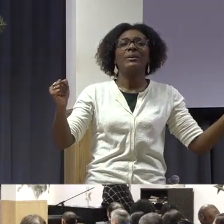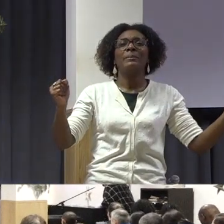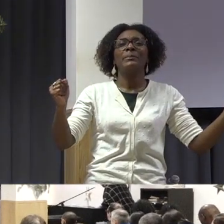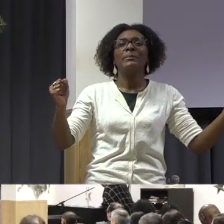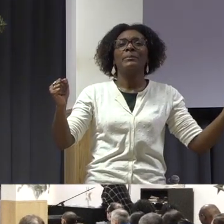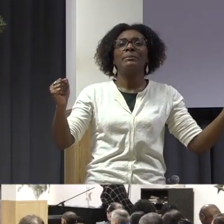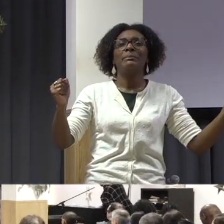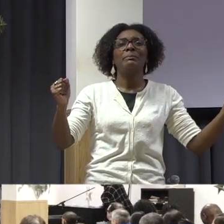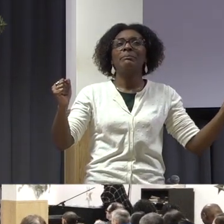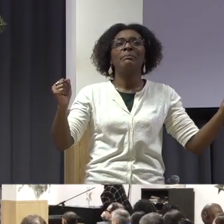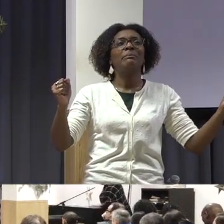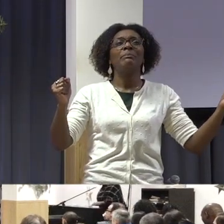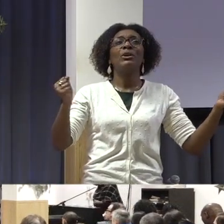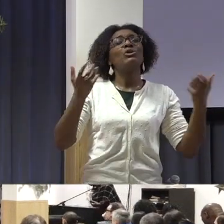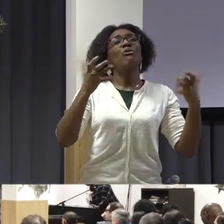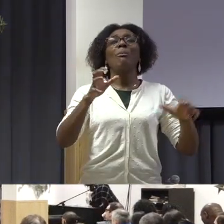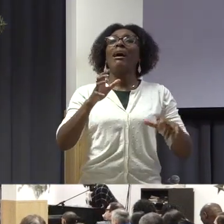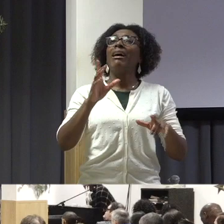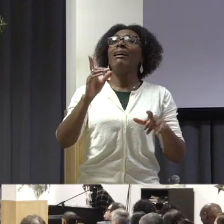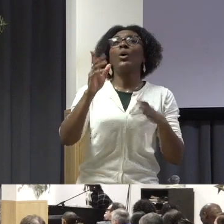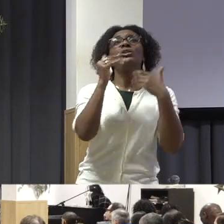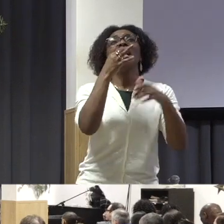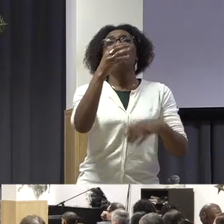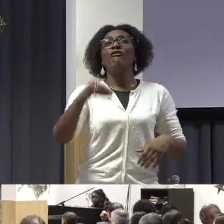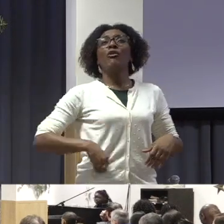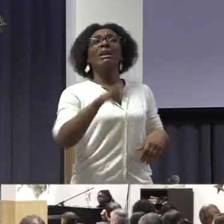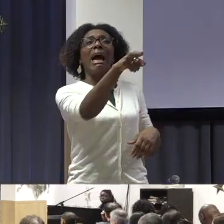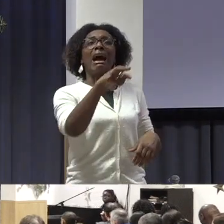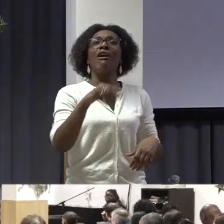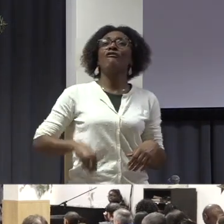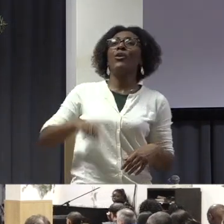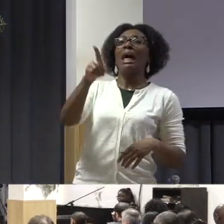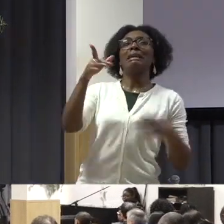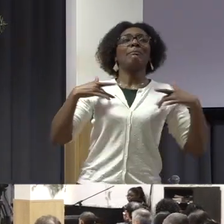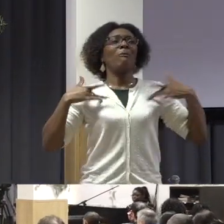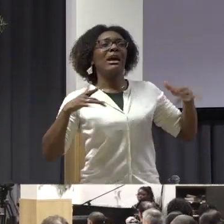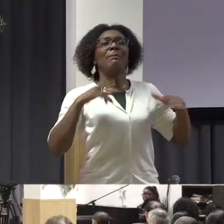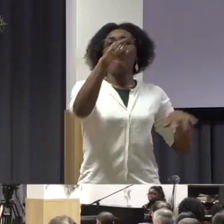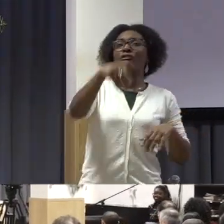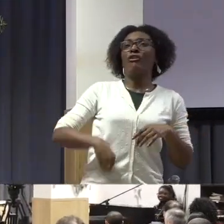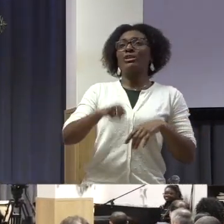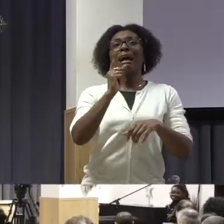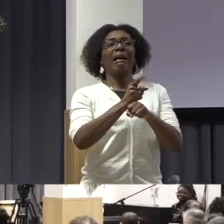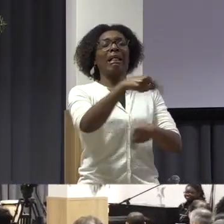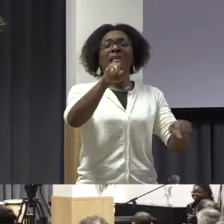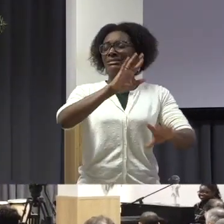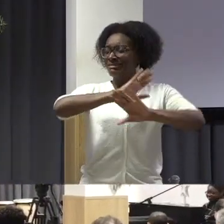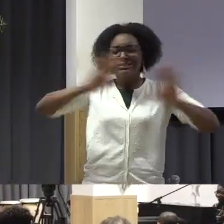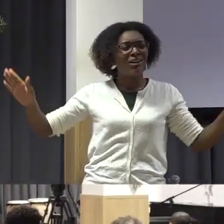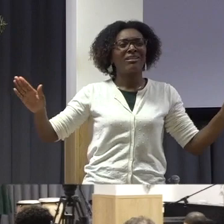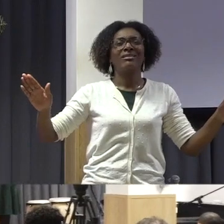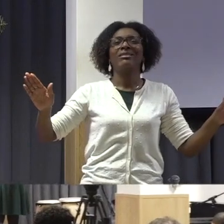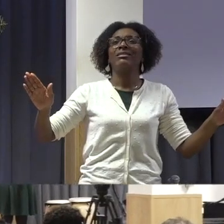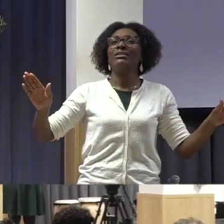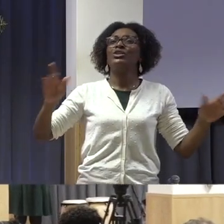à dire que c'est la faute est la faute nous voulons aller chercher le saint-esprit cette année voulons parler